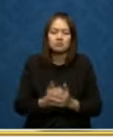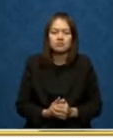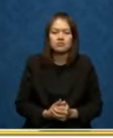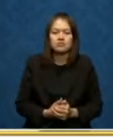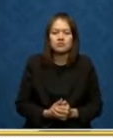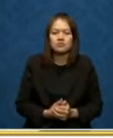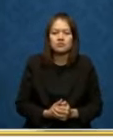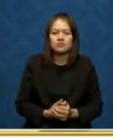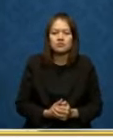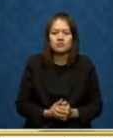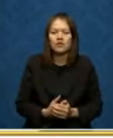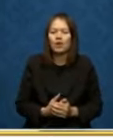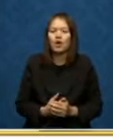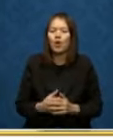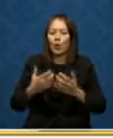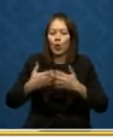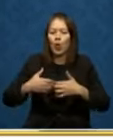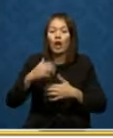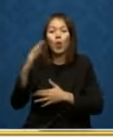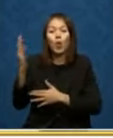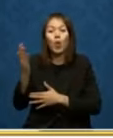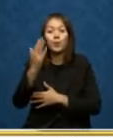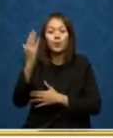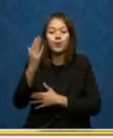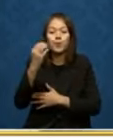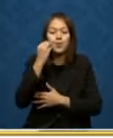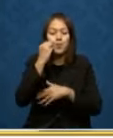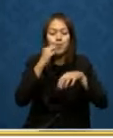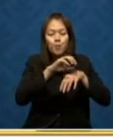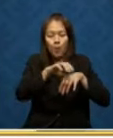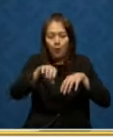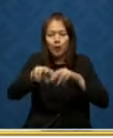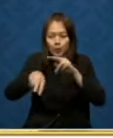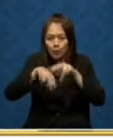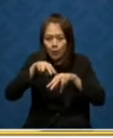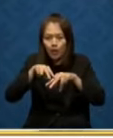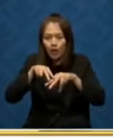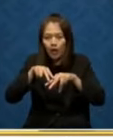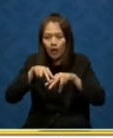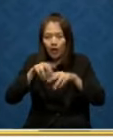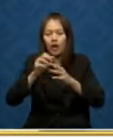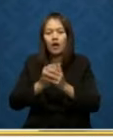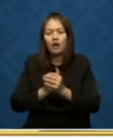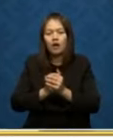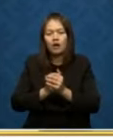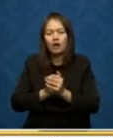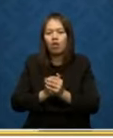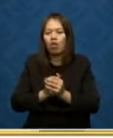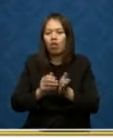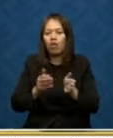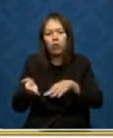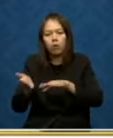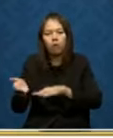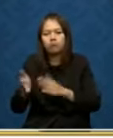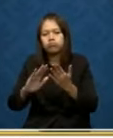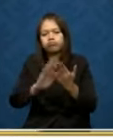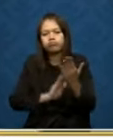โรงรมขนาดเล็กเพื่อที่จะให้หมู่บ้านนะครับดูแลในเรื่องของลงลงย่อยก็เจ๊งหมดทั่วประเทศ